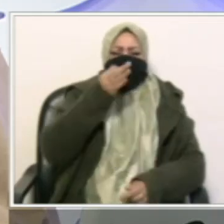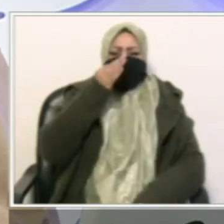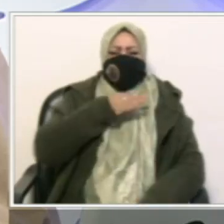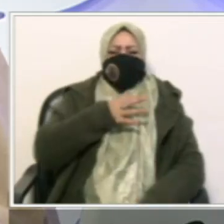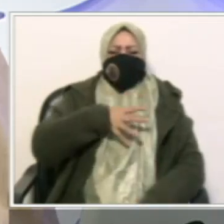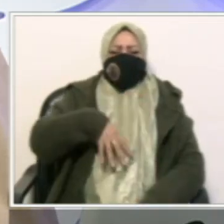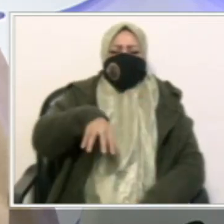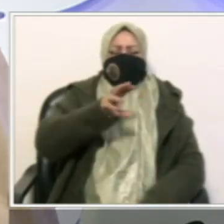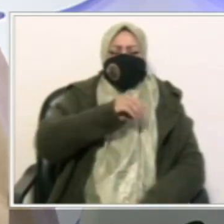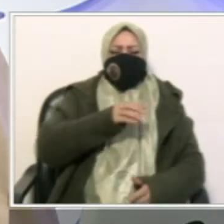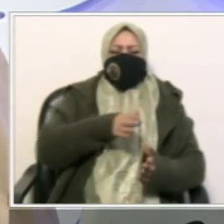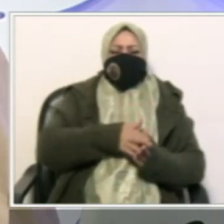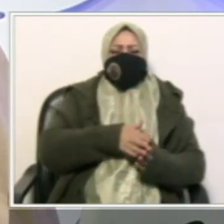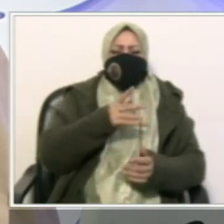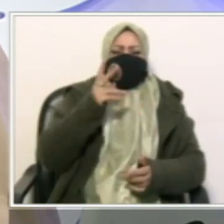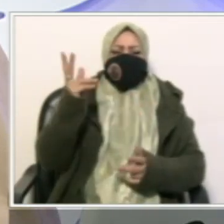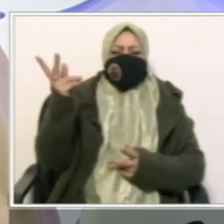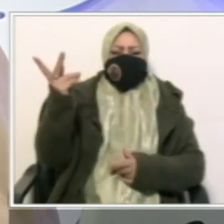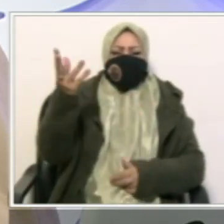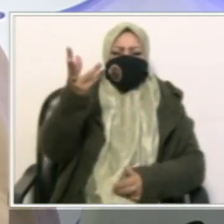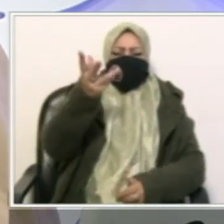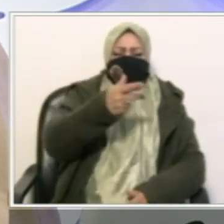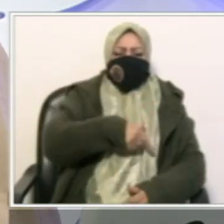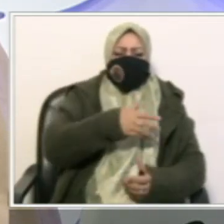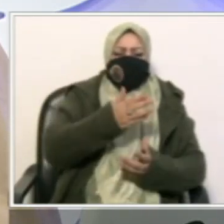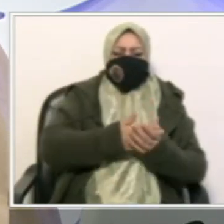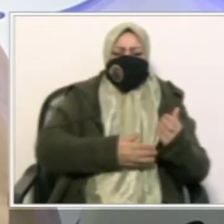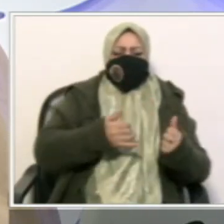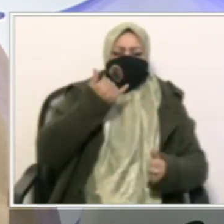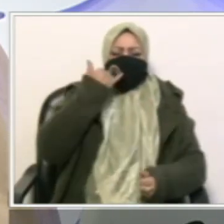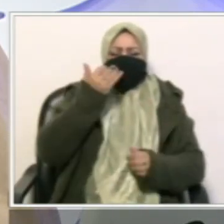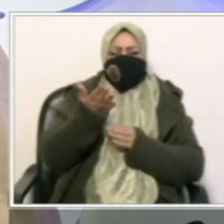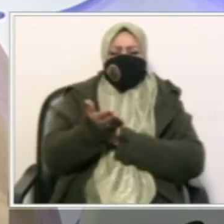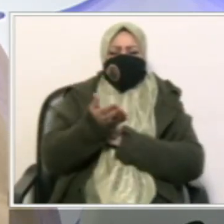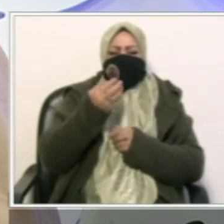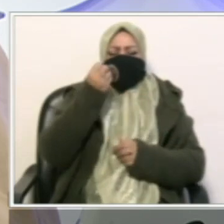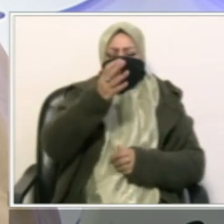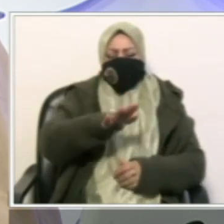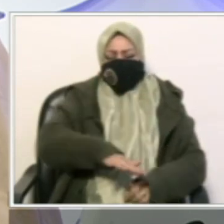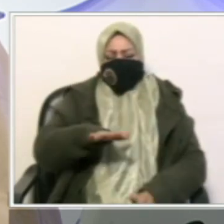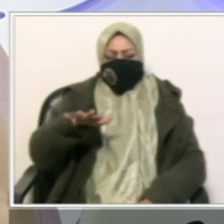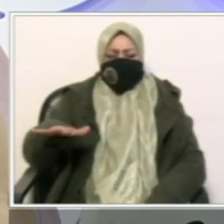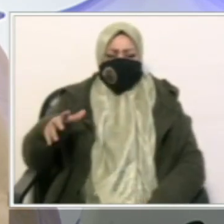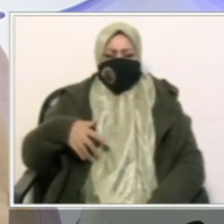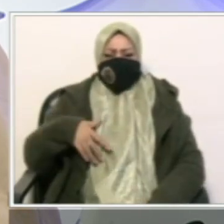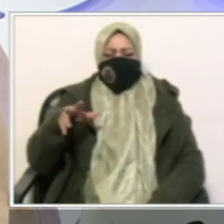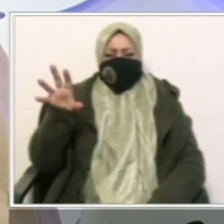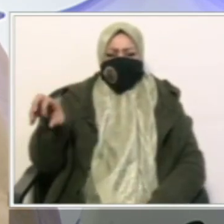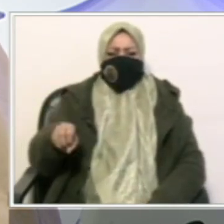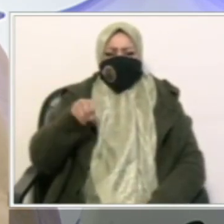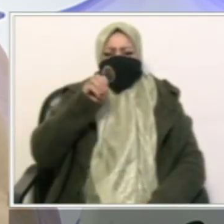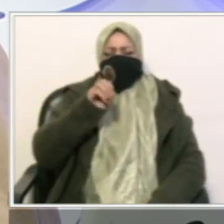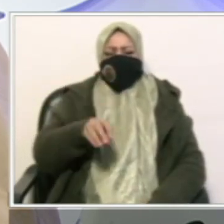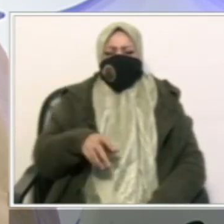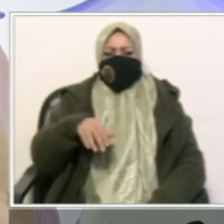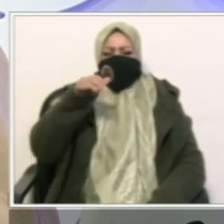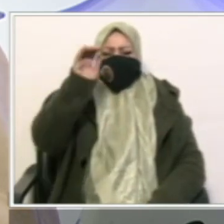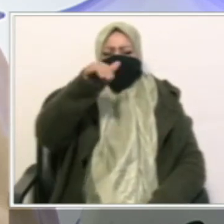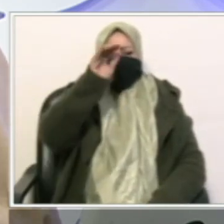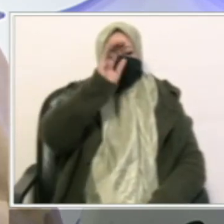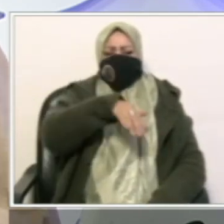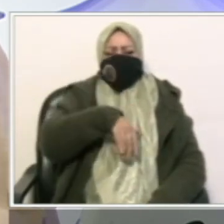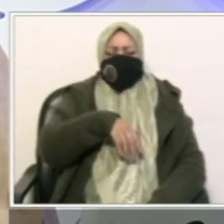لولدك الجهاز هذا وبه النت وبه هذه المواقع، أعطوك إرشادات إلى أنك يعني